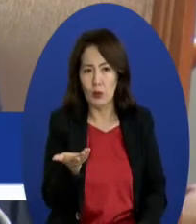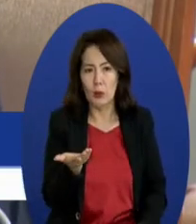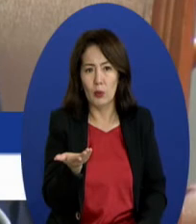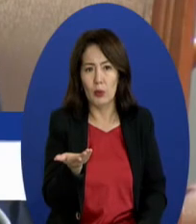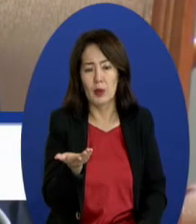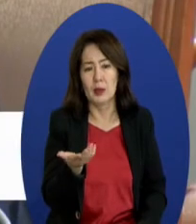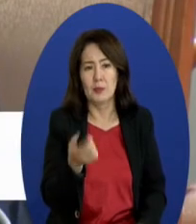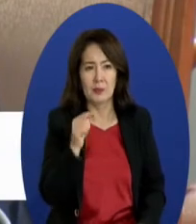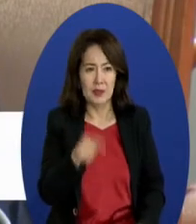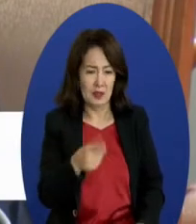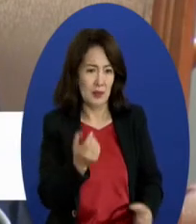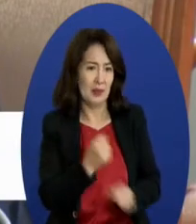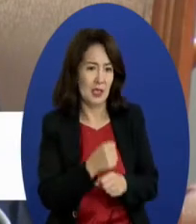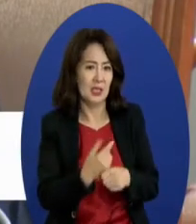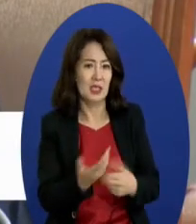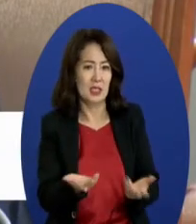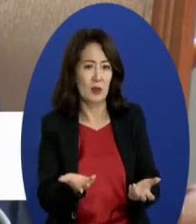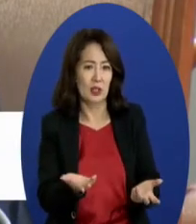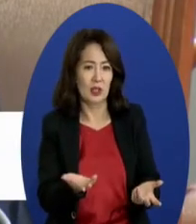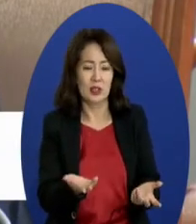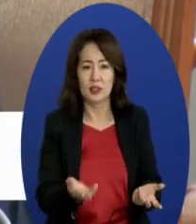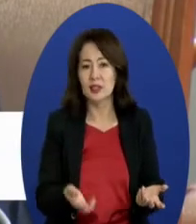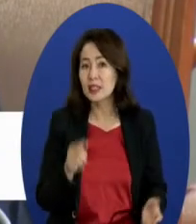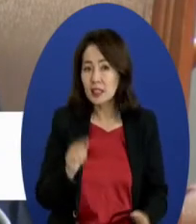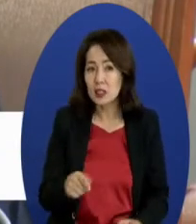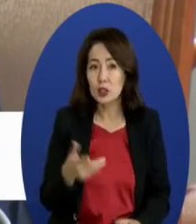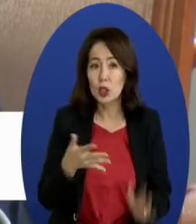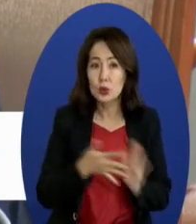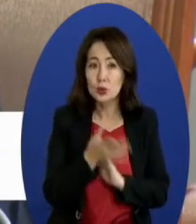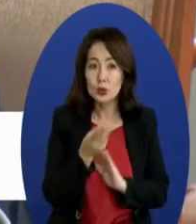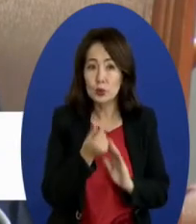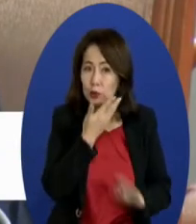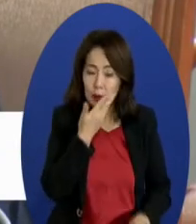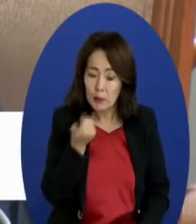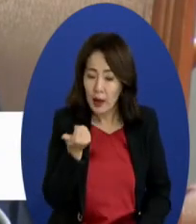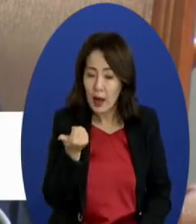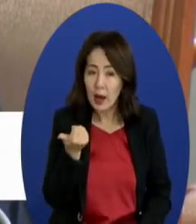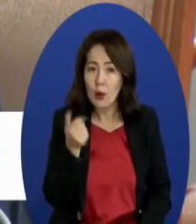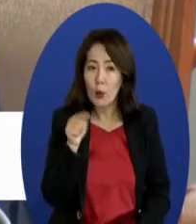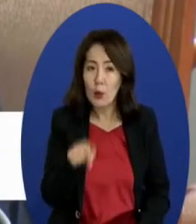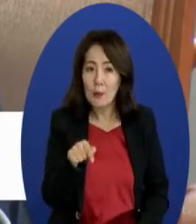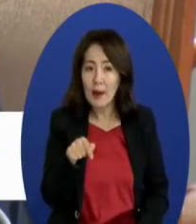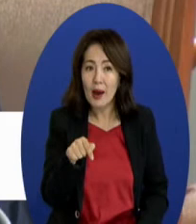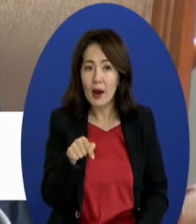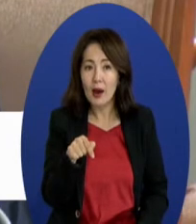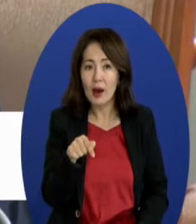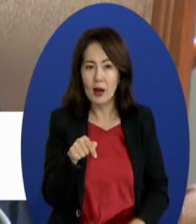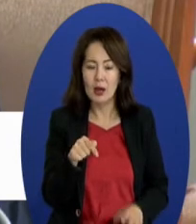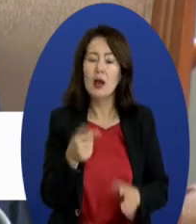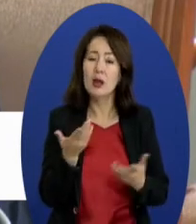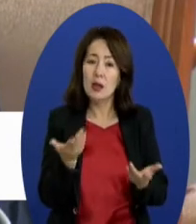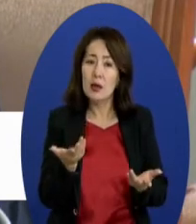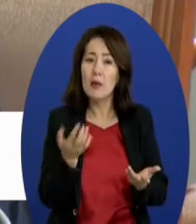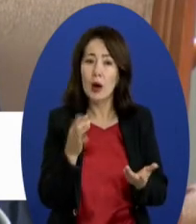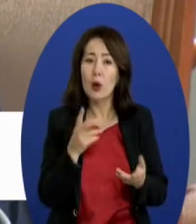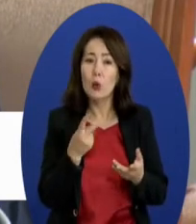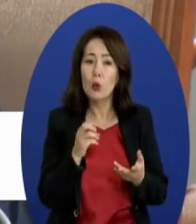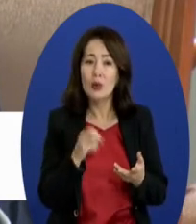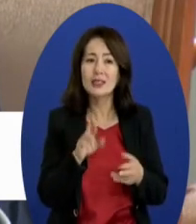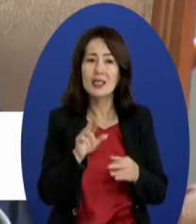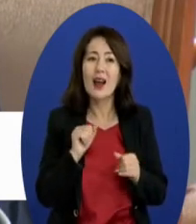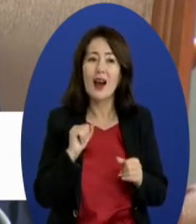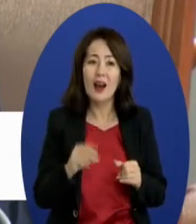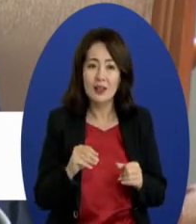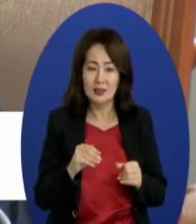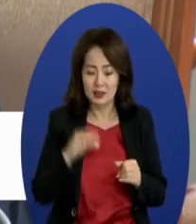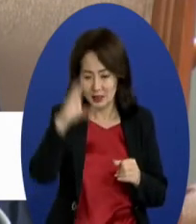ийм нэг л ажил болчиход байгаа юм л да. Тэгээ одоо төсөв мөнгө нь байхгүй байгаа ийм тохиолдолд одоо яаж